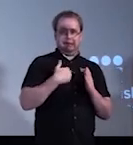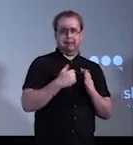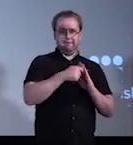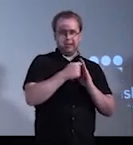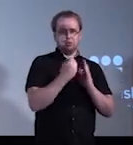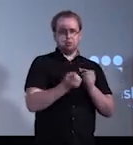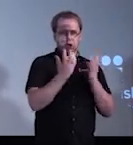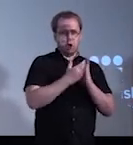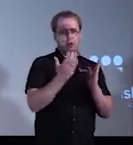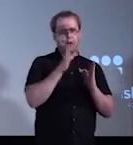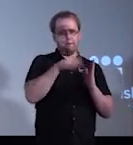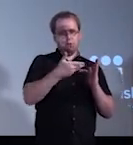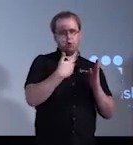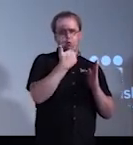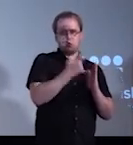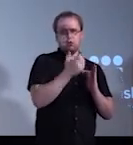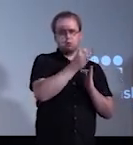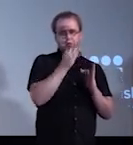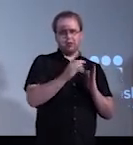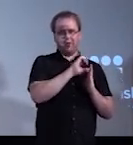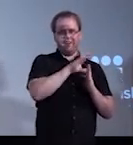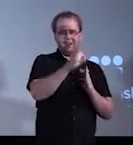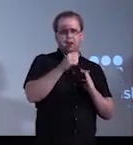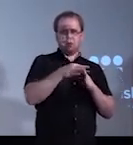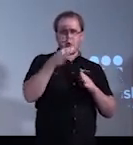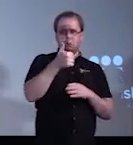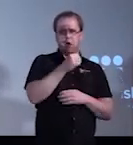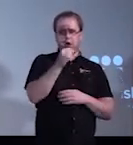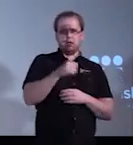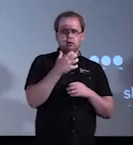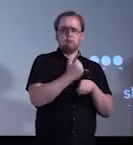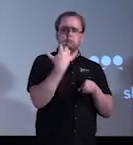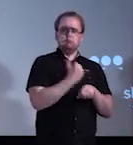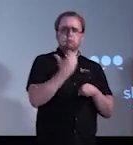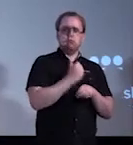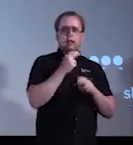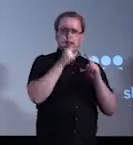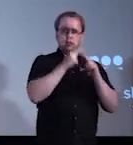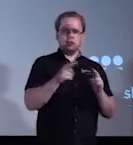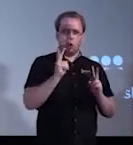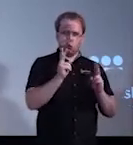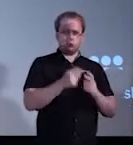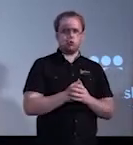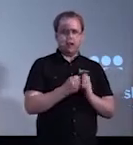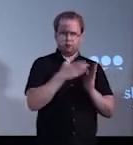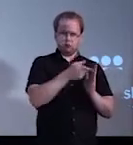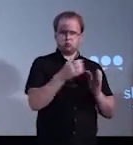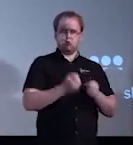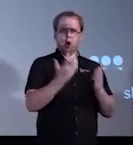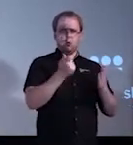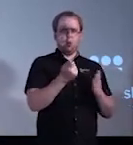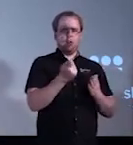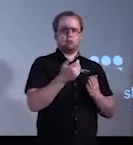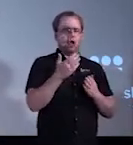senaste 5 åren har fått 70% av alla guldbaggar, som vinner priser internationellt därför att de skapar någonting som är